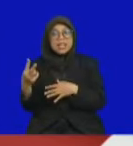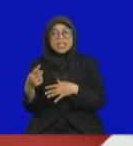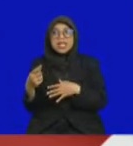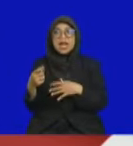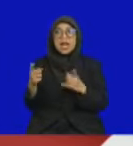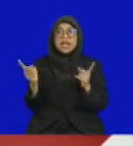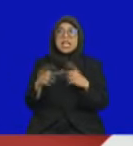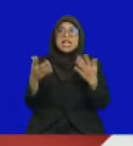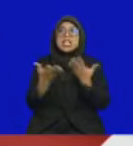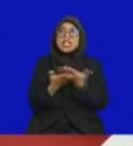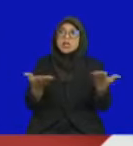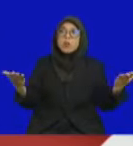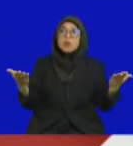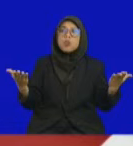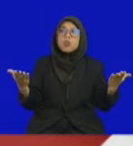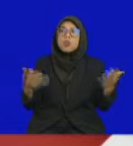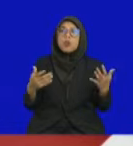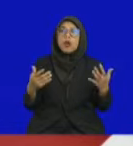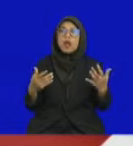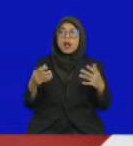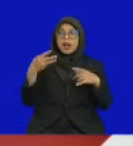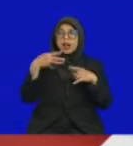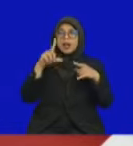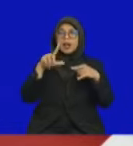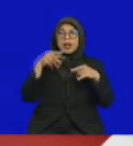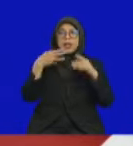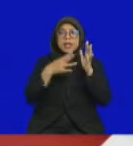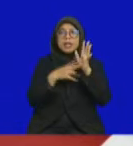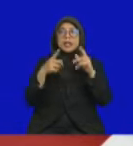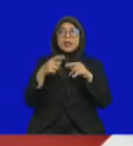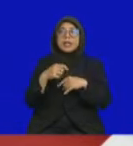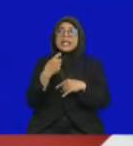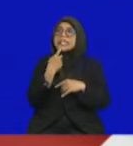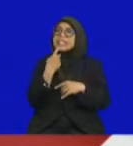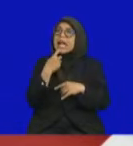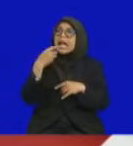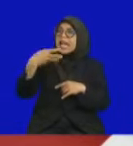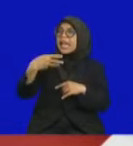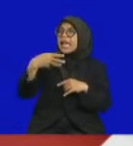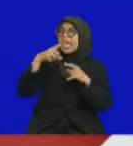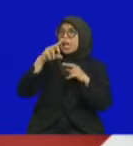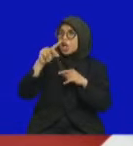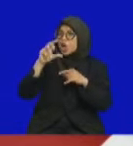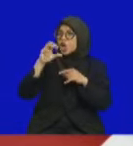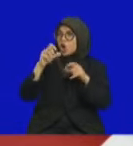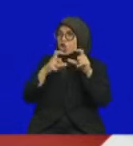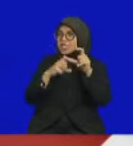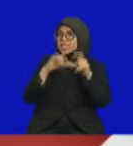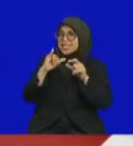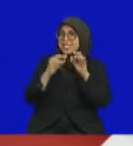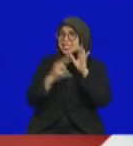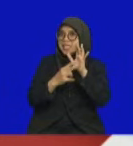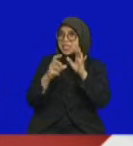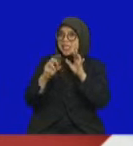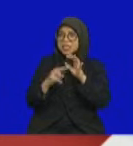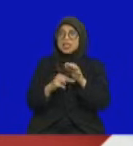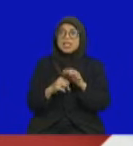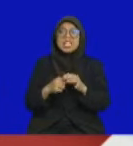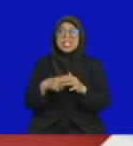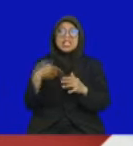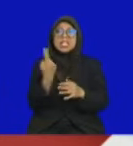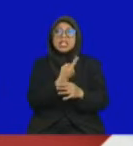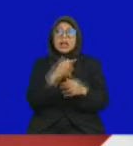maka semua yangit denganing itu akan kita libatkan bersama dan kita sudah melakukan